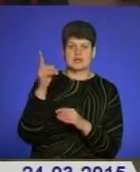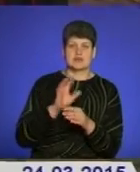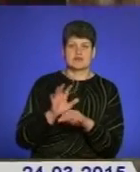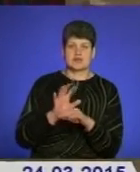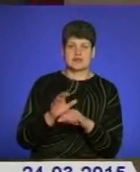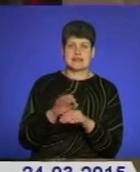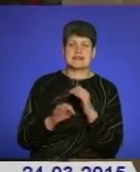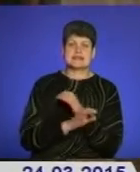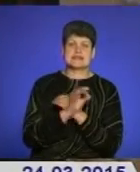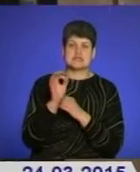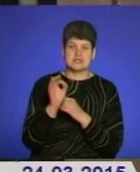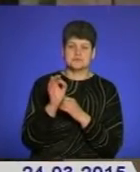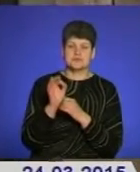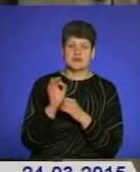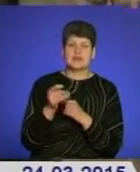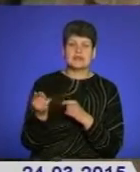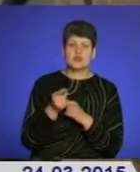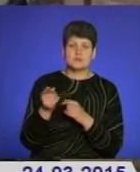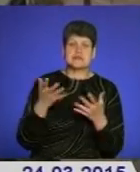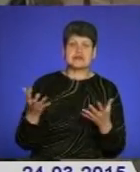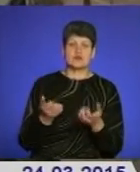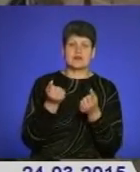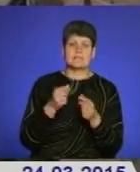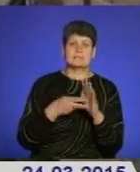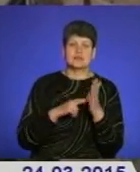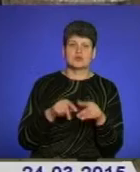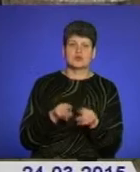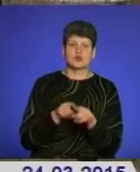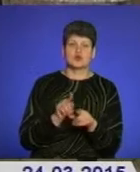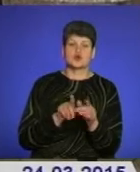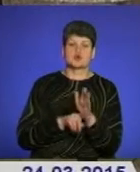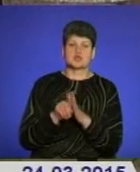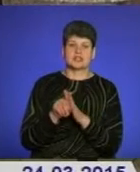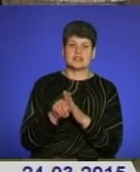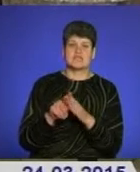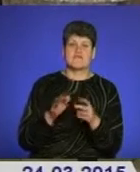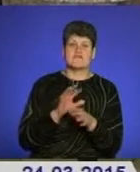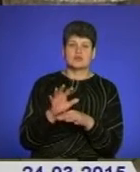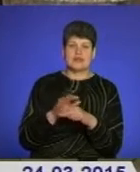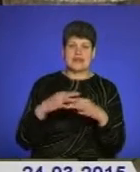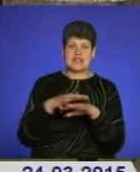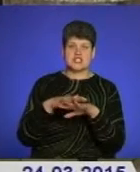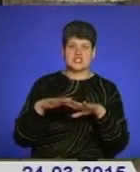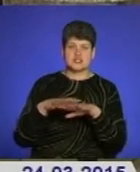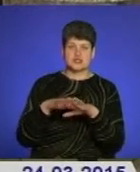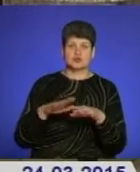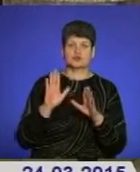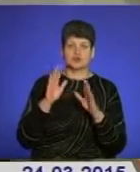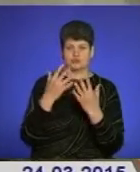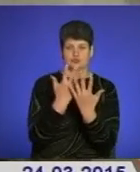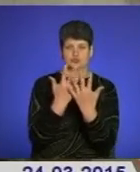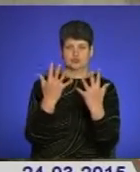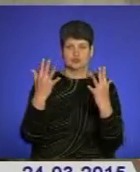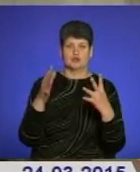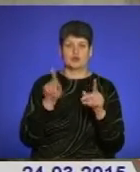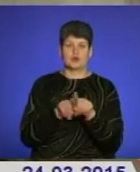схід захисникам України. Тернопільські рятувальники планують також розпочати виготовлення решіток, що слугуватимуть вітчизняній бронетехніці